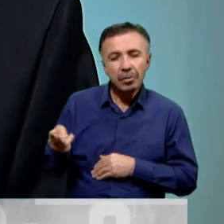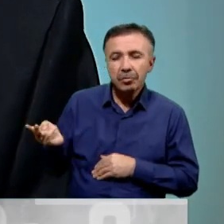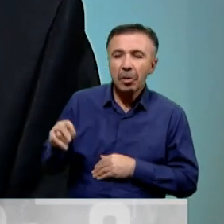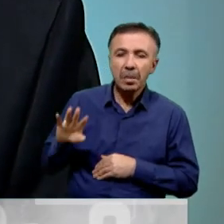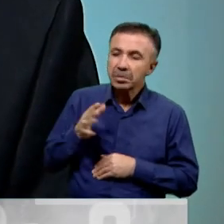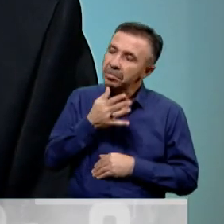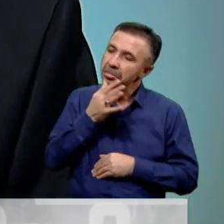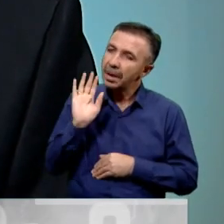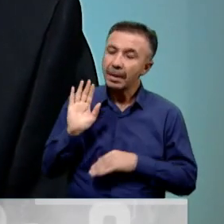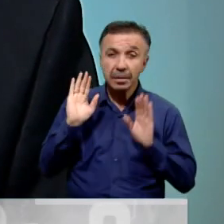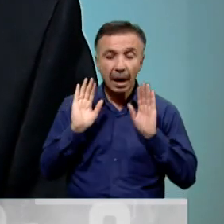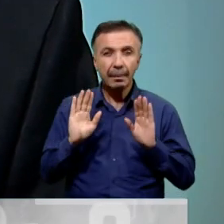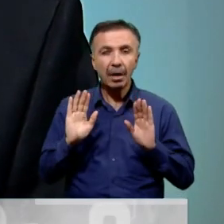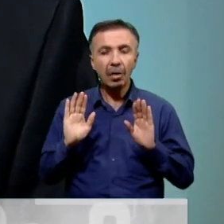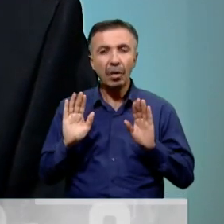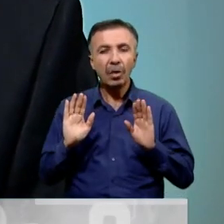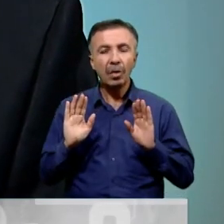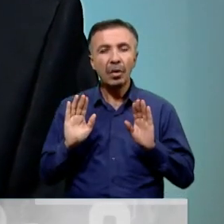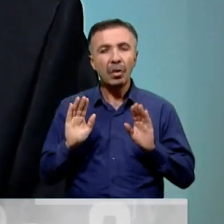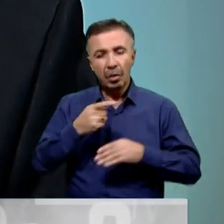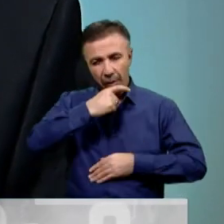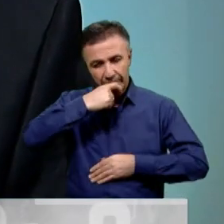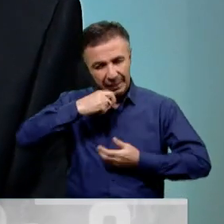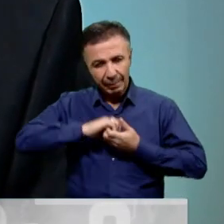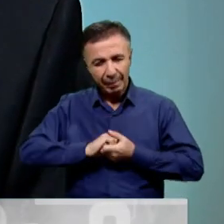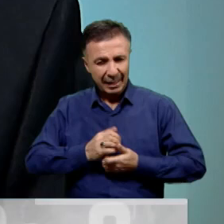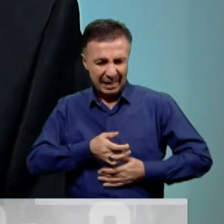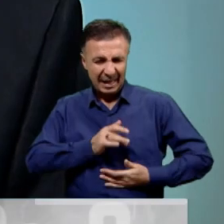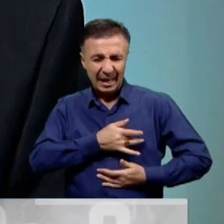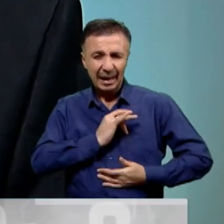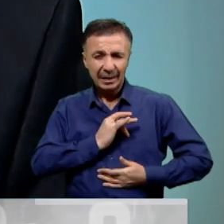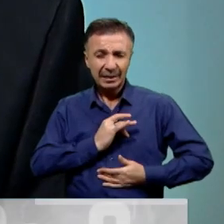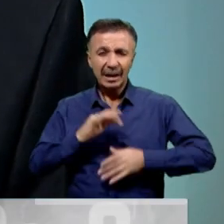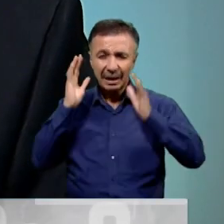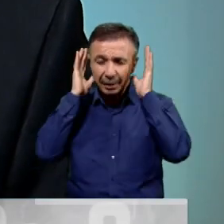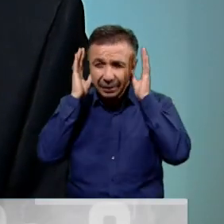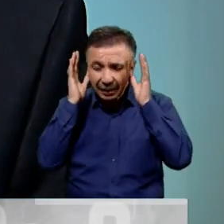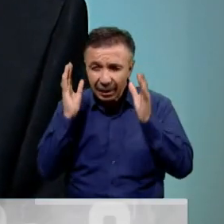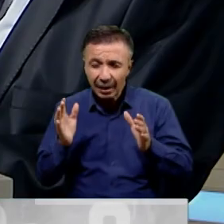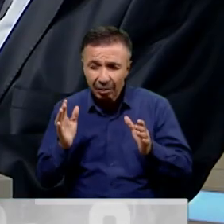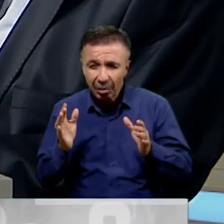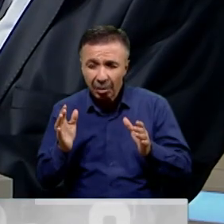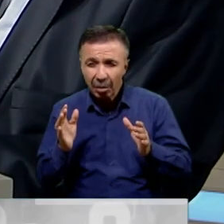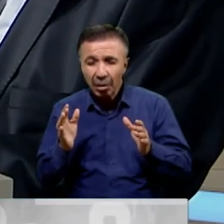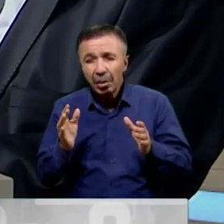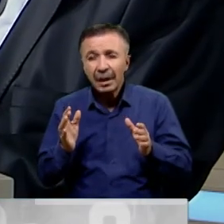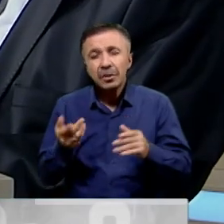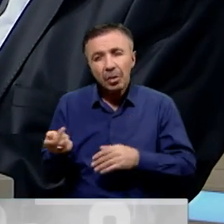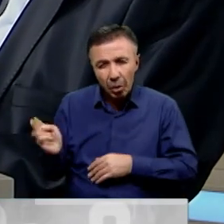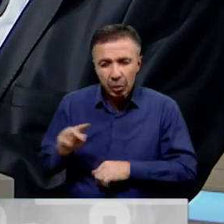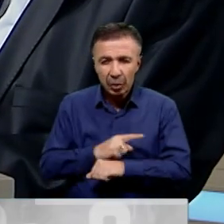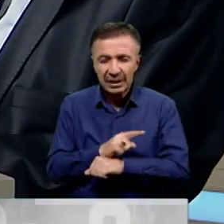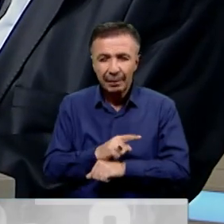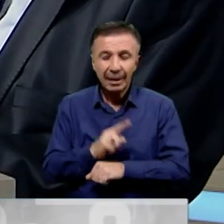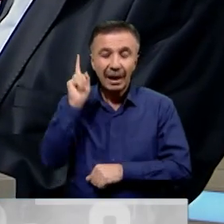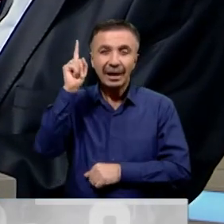ama siz o samimiyetle devam eder. Ola ki huzura çekilecek olursanız Cenab-ı Hakk'a söyleyeceğiniz söz